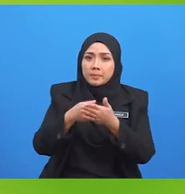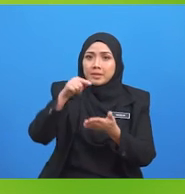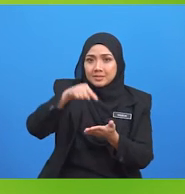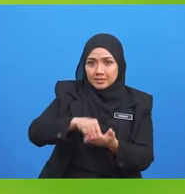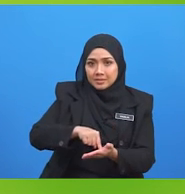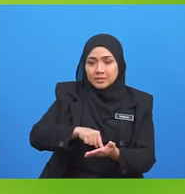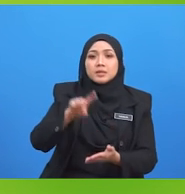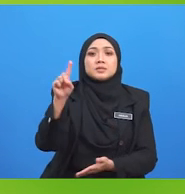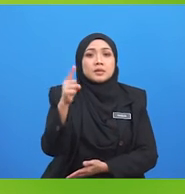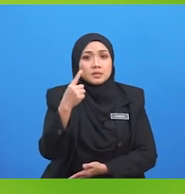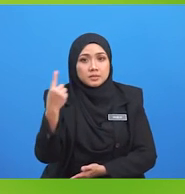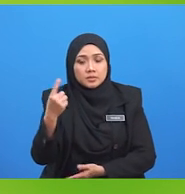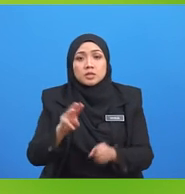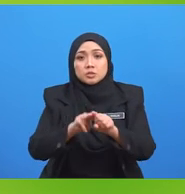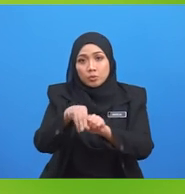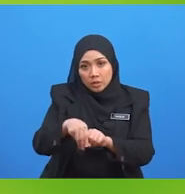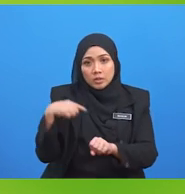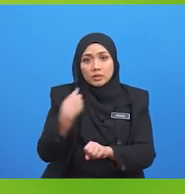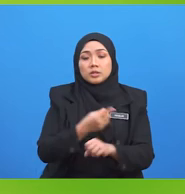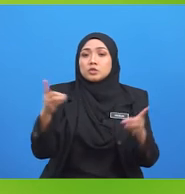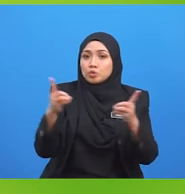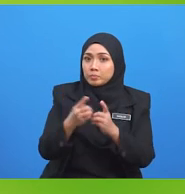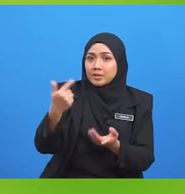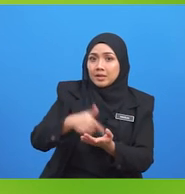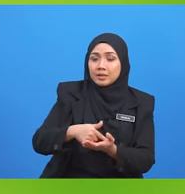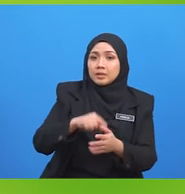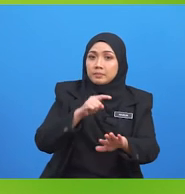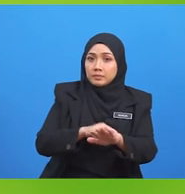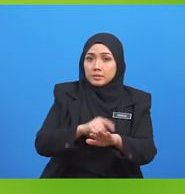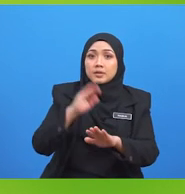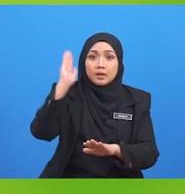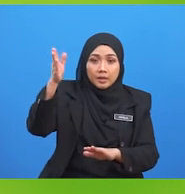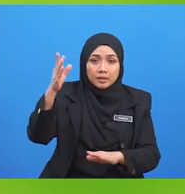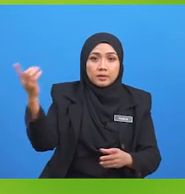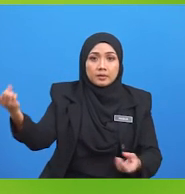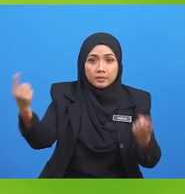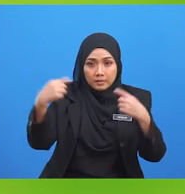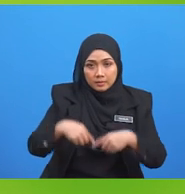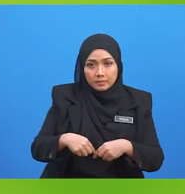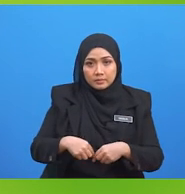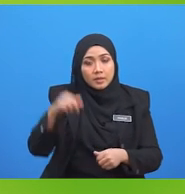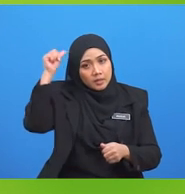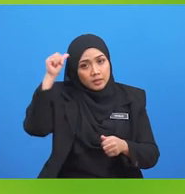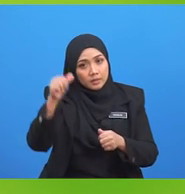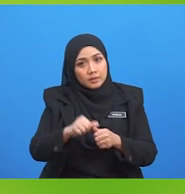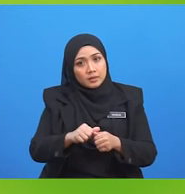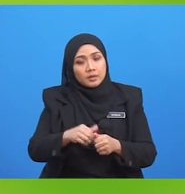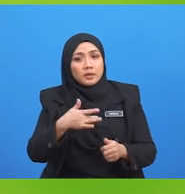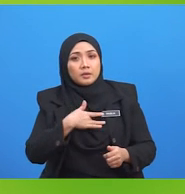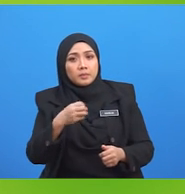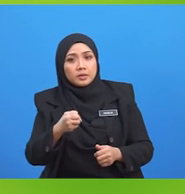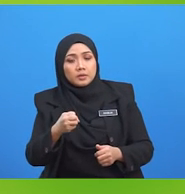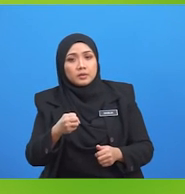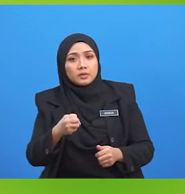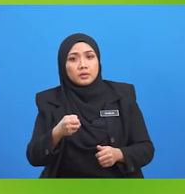Semoga kita boleh berjumpa lagi di masa akan datang. Ingat pesan ustazah, iman ini perlu dibajai,